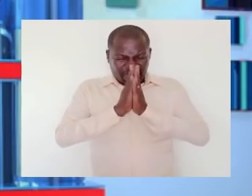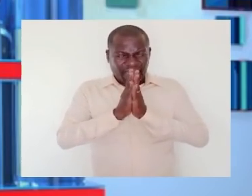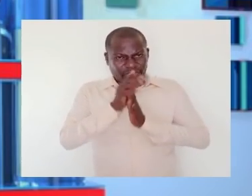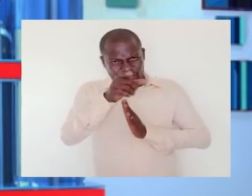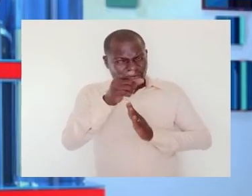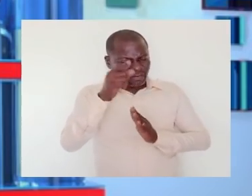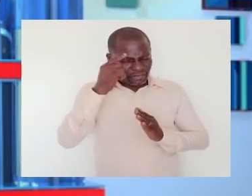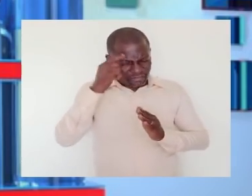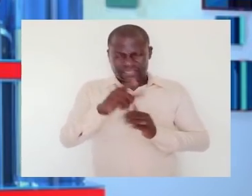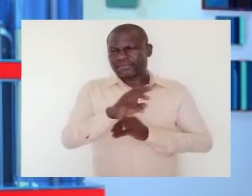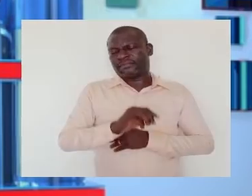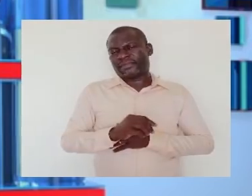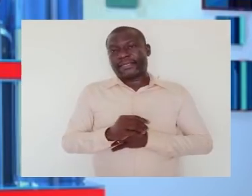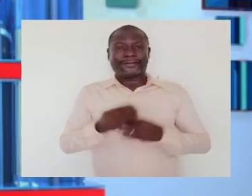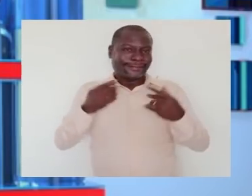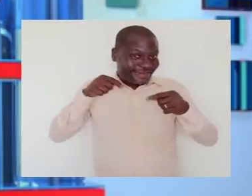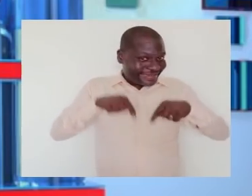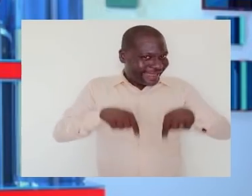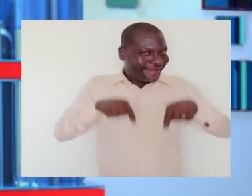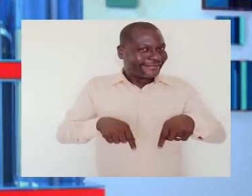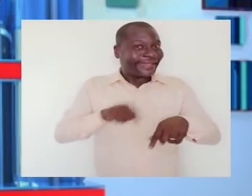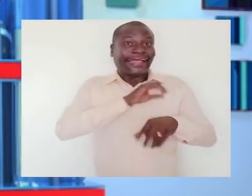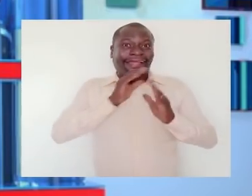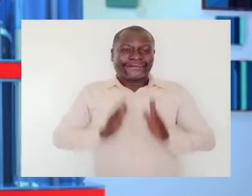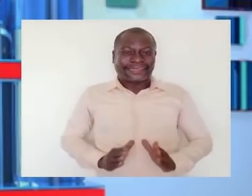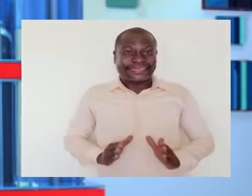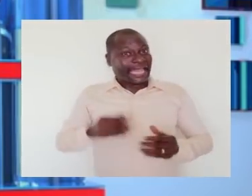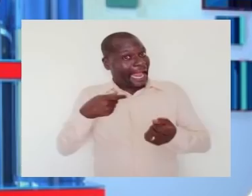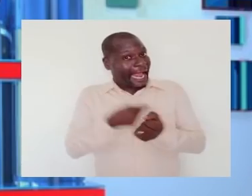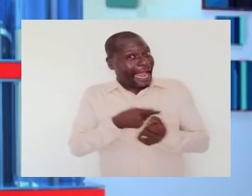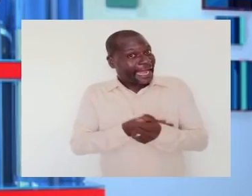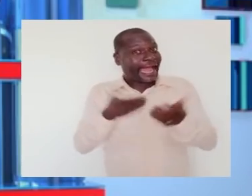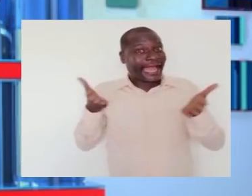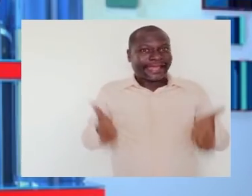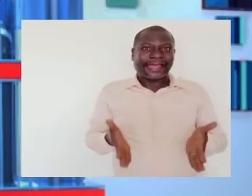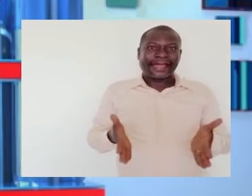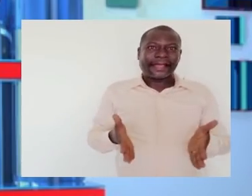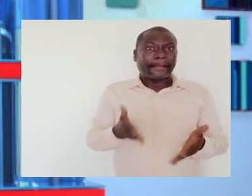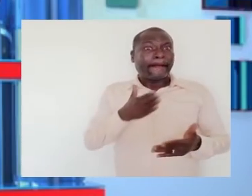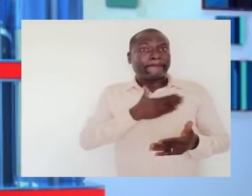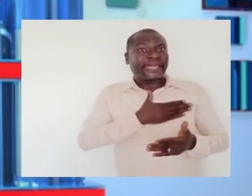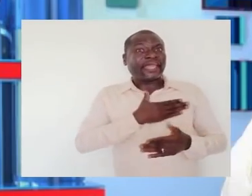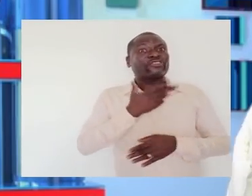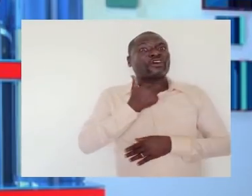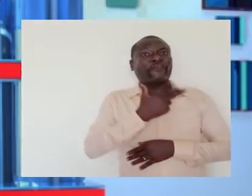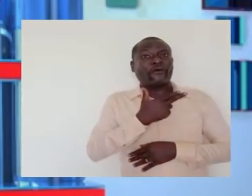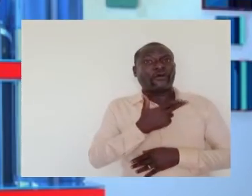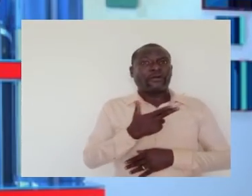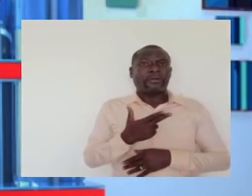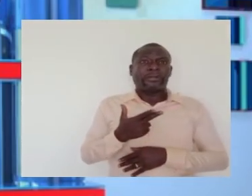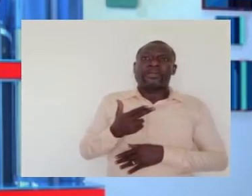mwane. Ene, Christ of sumua, yadi besi gana hane se, se misime ya